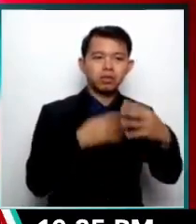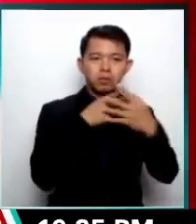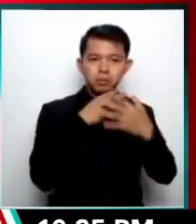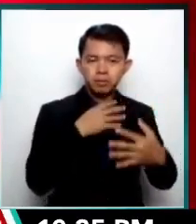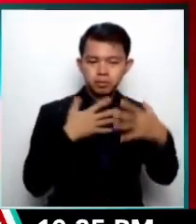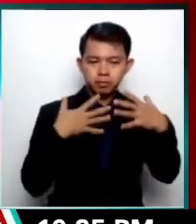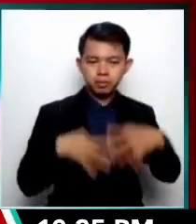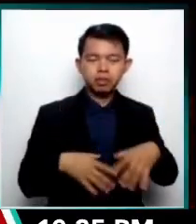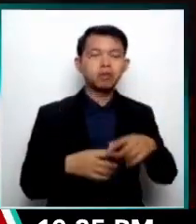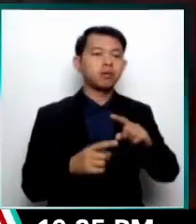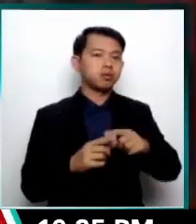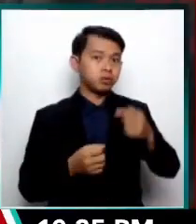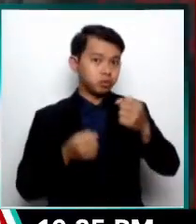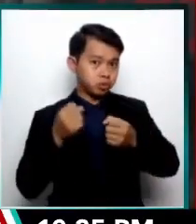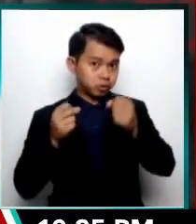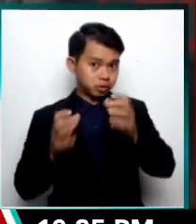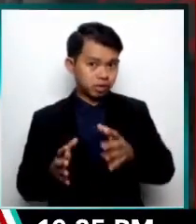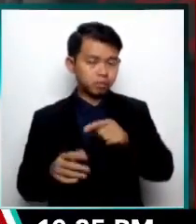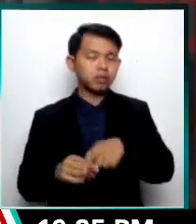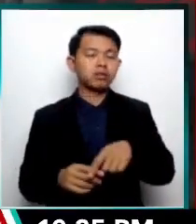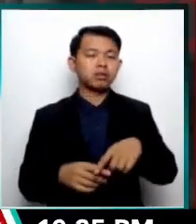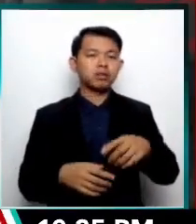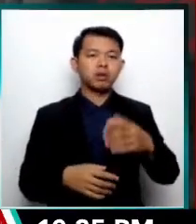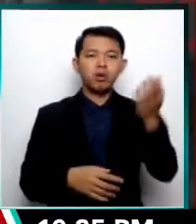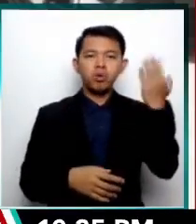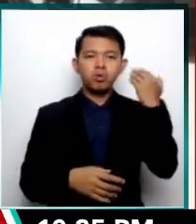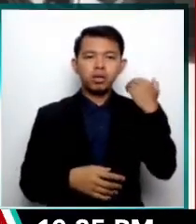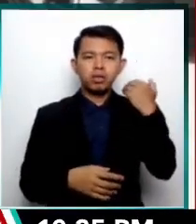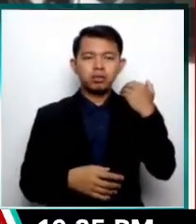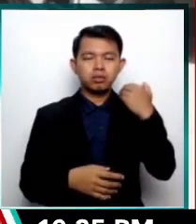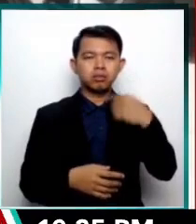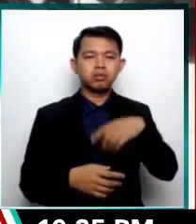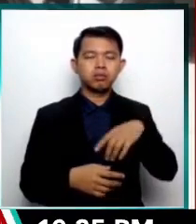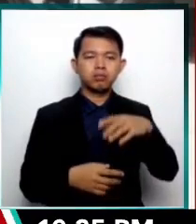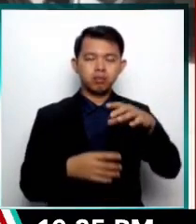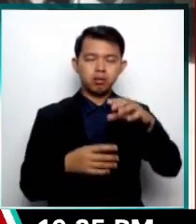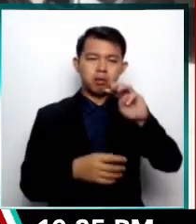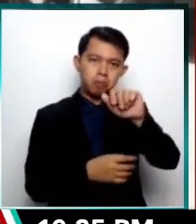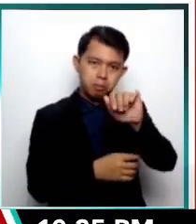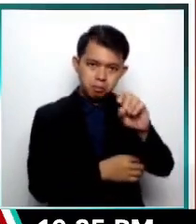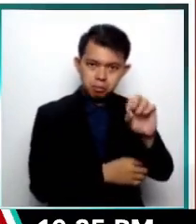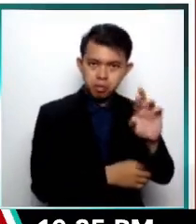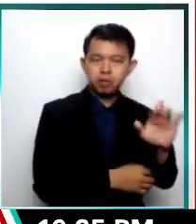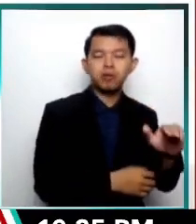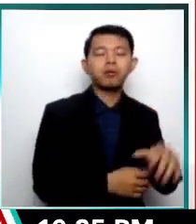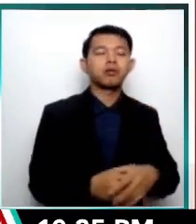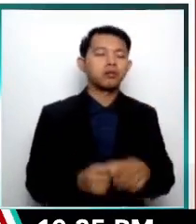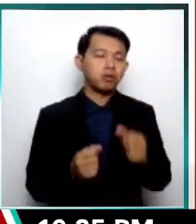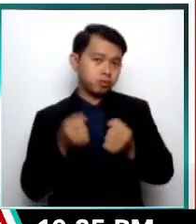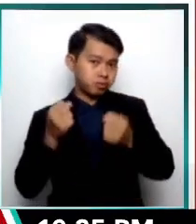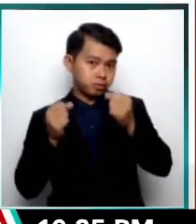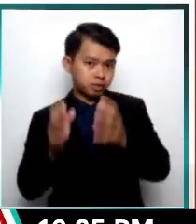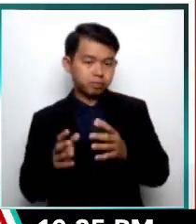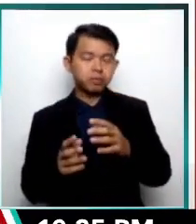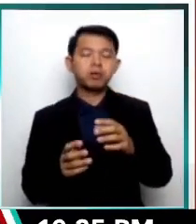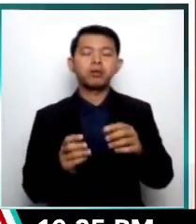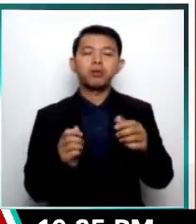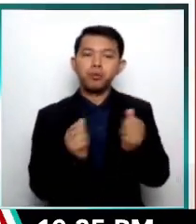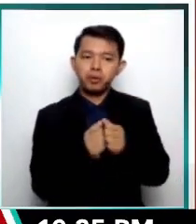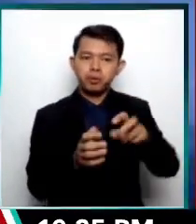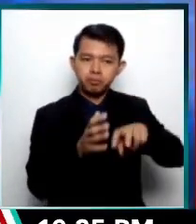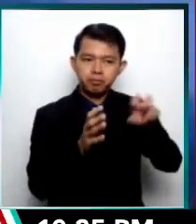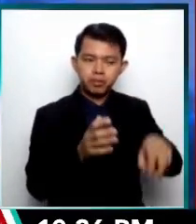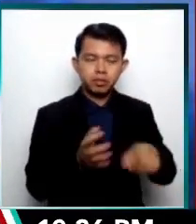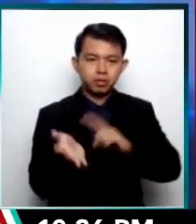Katiil, Davao Oriental. Dito na rival sa ospital, isinugod din sa ospital ng driver at ang isa pang pasahero. Sa investigasyon, kumain sa isang fast food chain ng mga